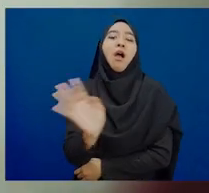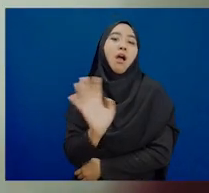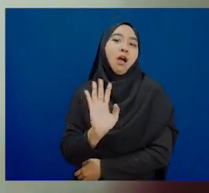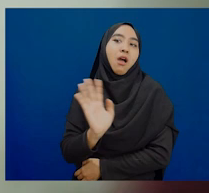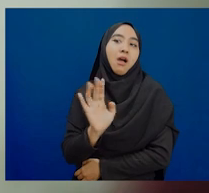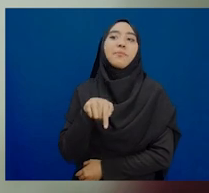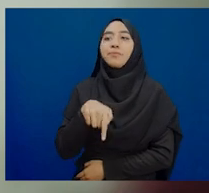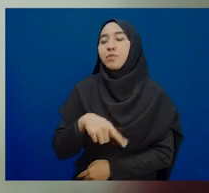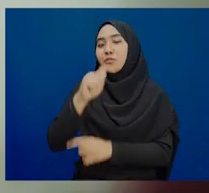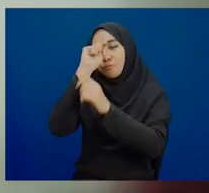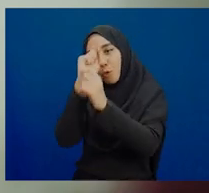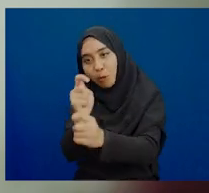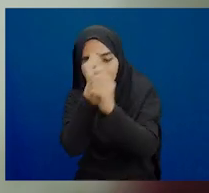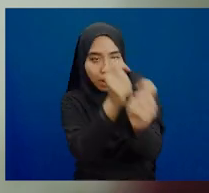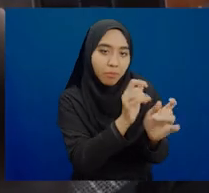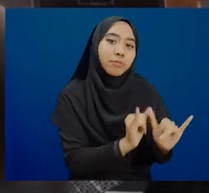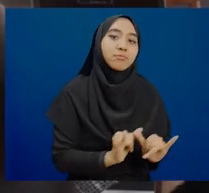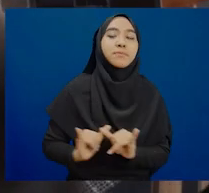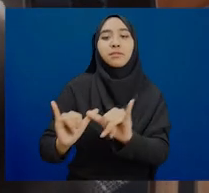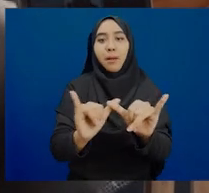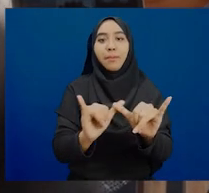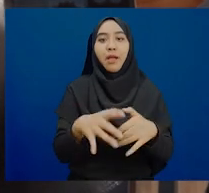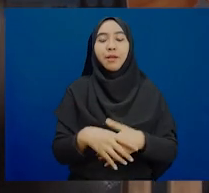mata. Mereka tidak akan meremehkan.